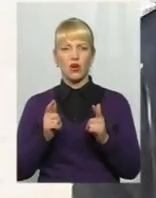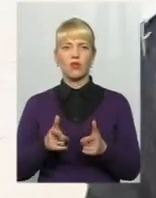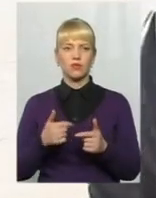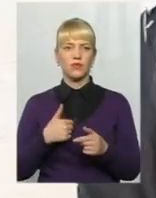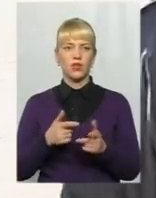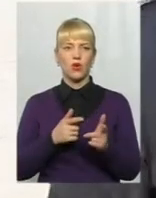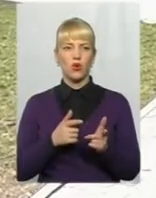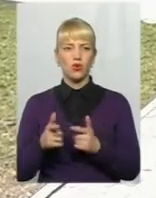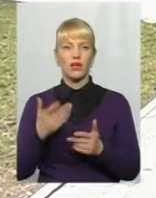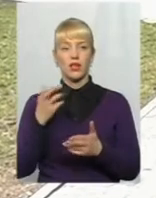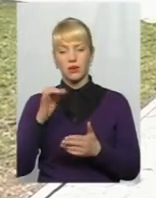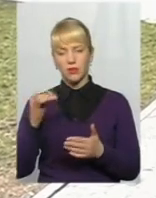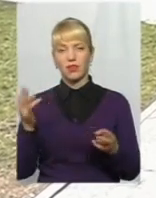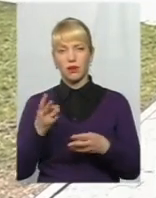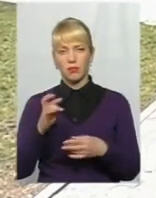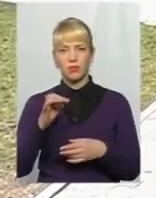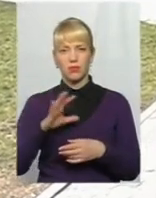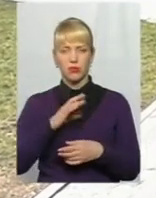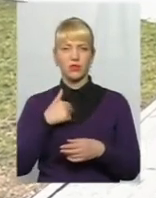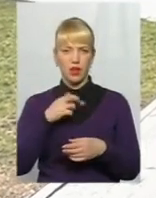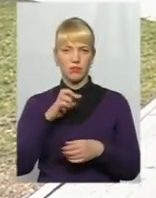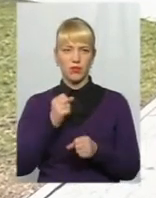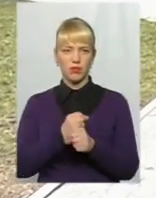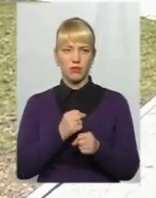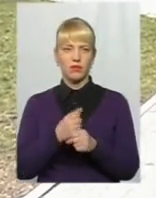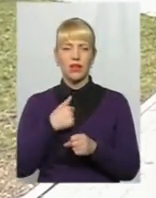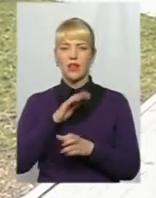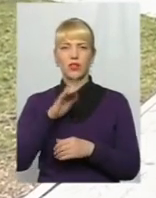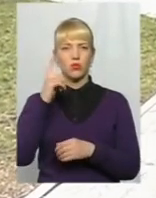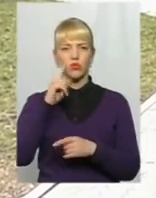би сортував. У нас, я не думаю, що це швидко буде, це взагалі,